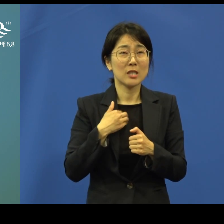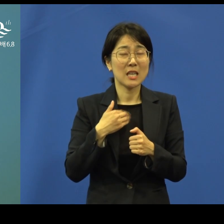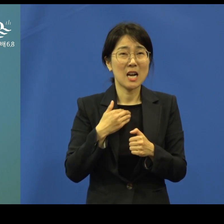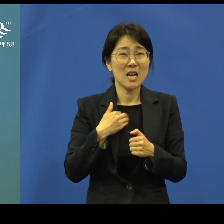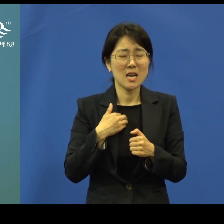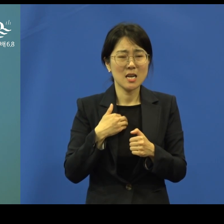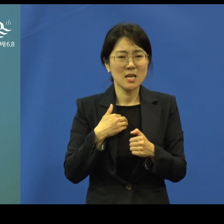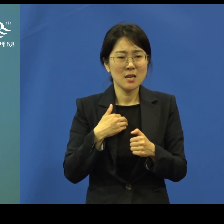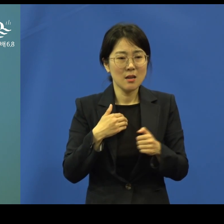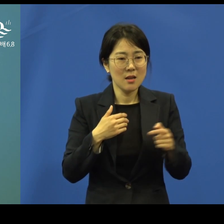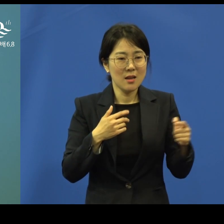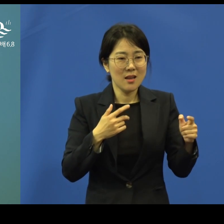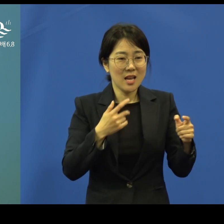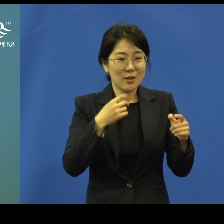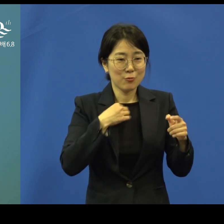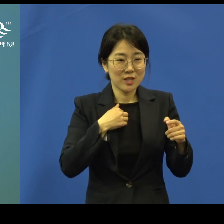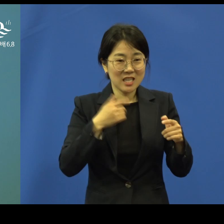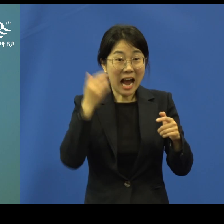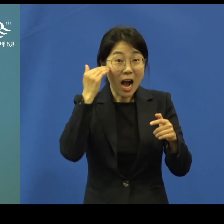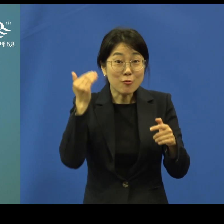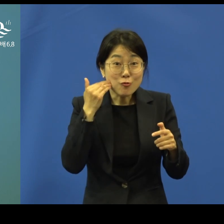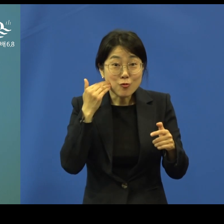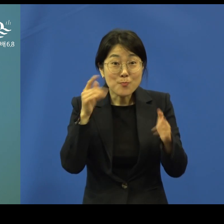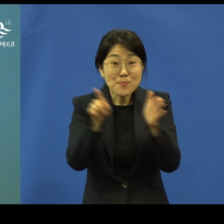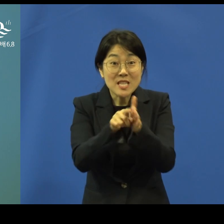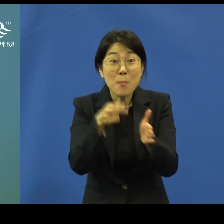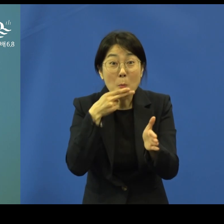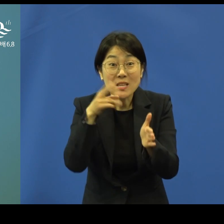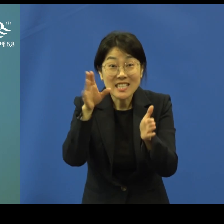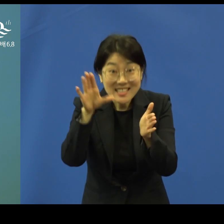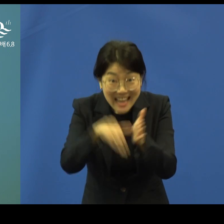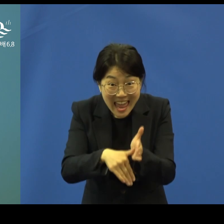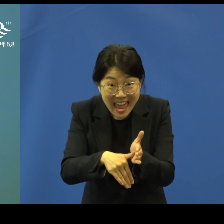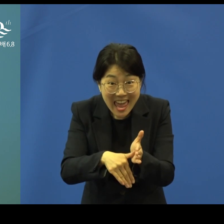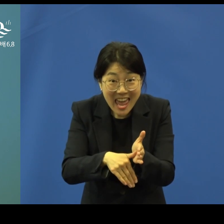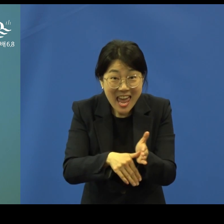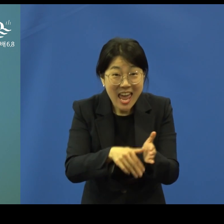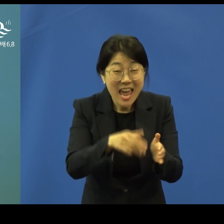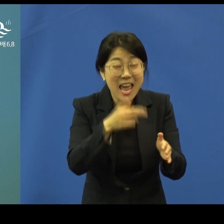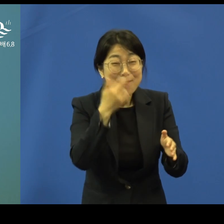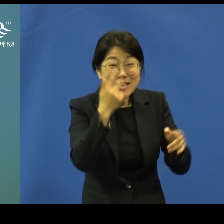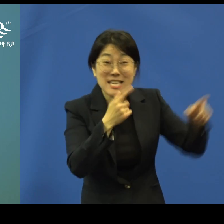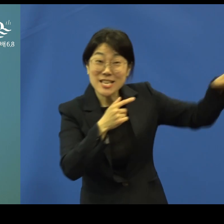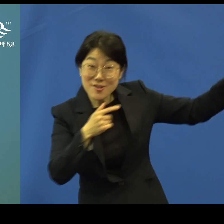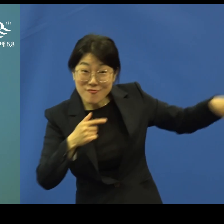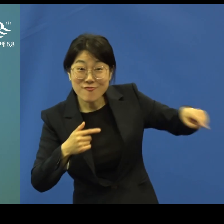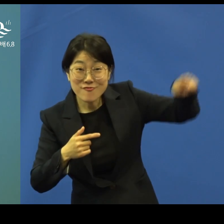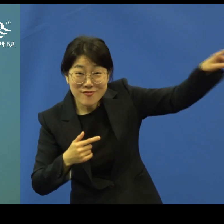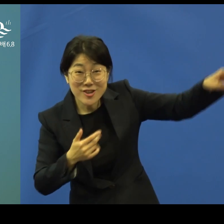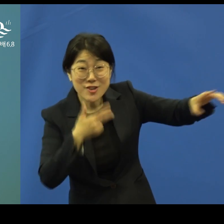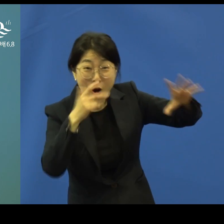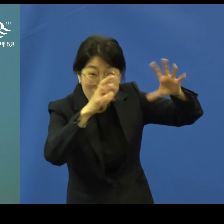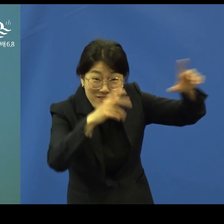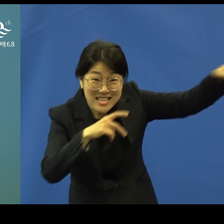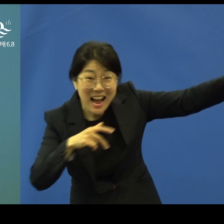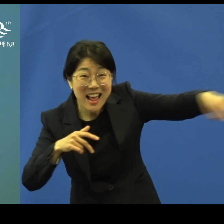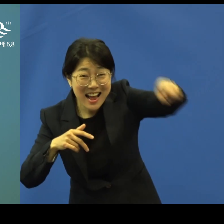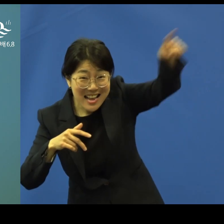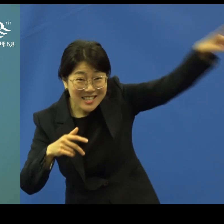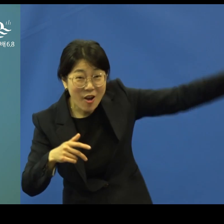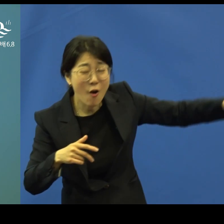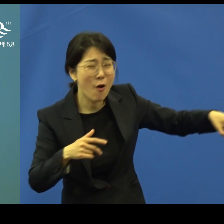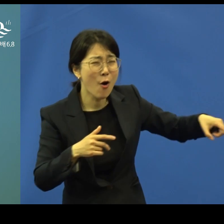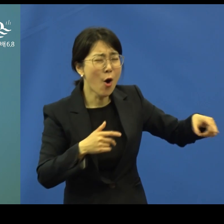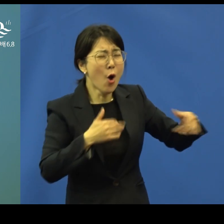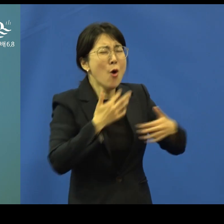이 심장의 불을 어떻게 할 길이 없는 거예요. 그거 들고 온 거예요. 안 꺼지니까. 그 불이 어디론가